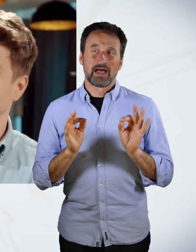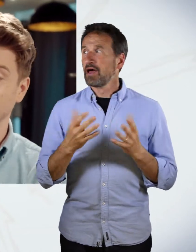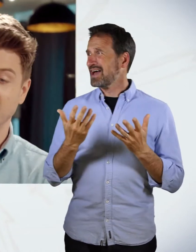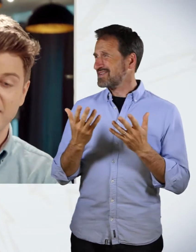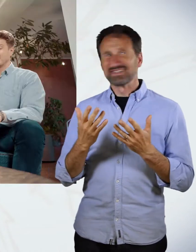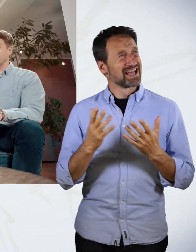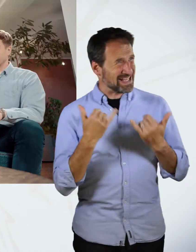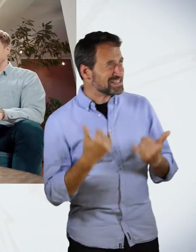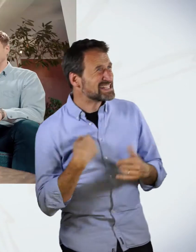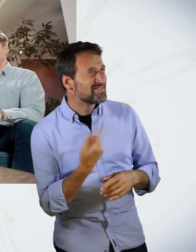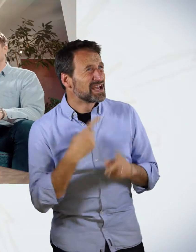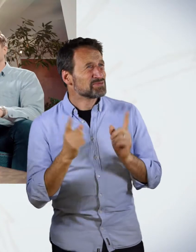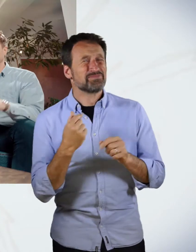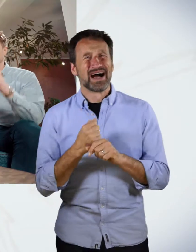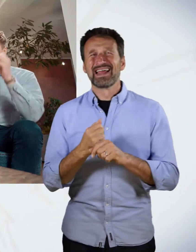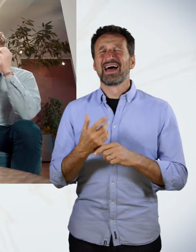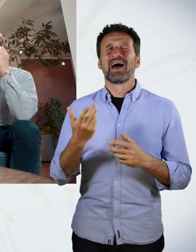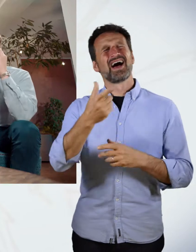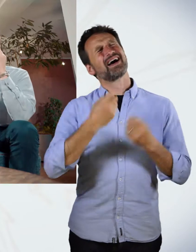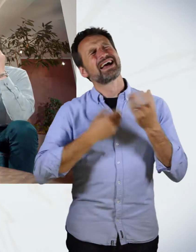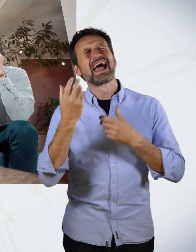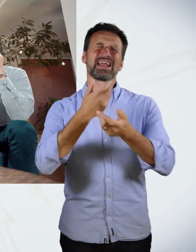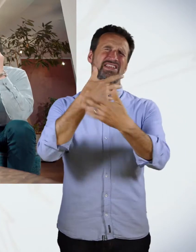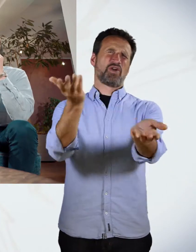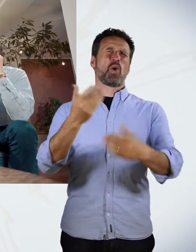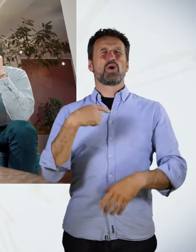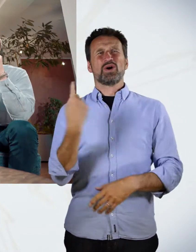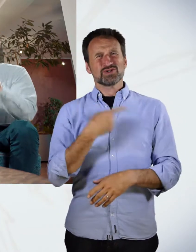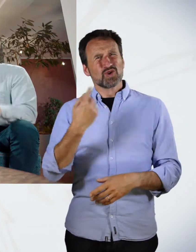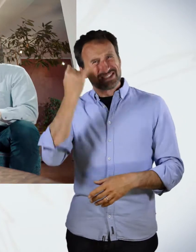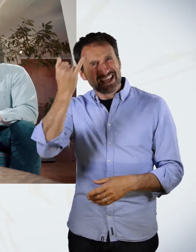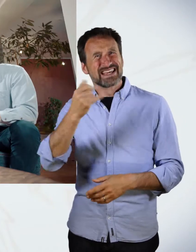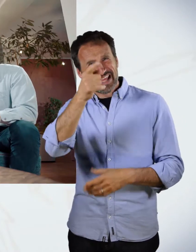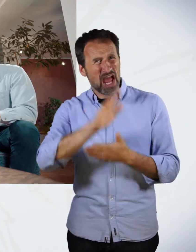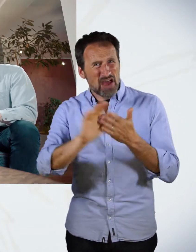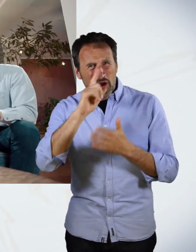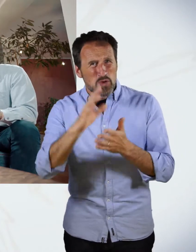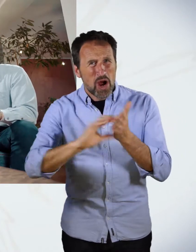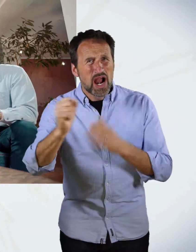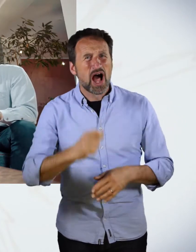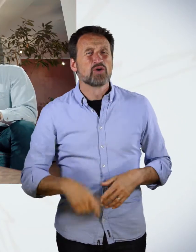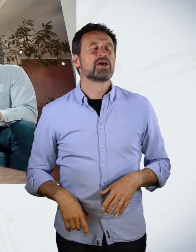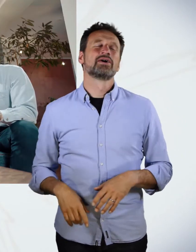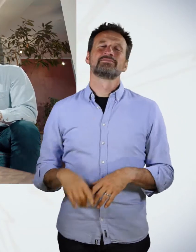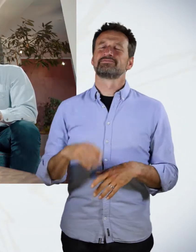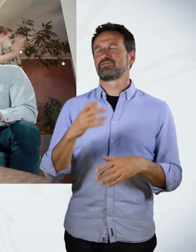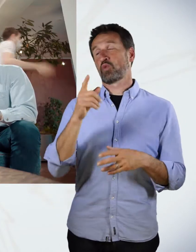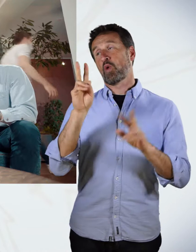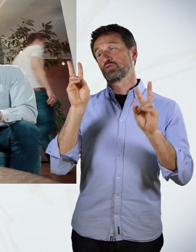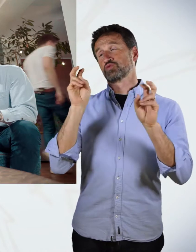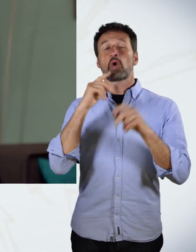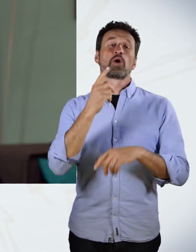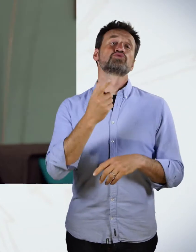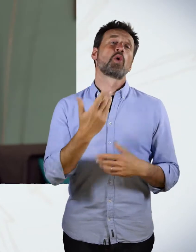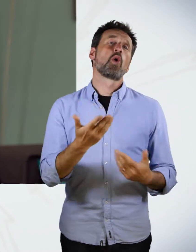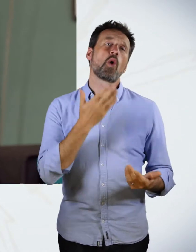oder was? Ist das nicht dein? Ihr seid so kreativlos. Das war unsere Idee, die jetzt einfach nur geklaut Unglaublich. Habt. Angeblich war es ja so leicht. Ich